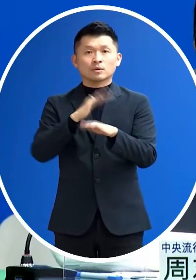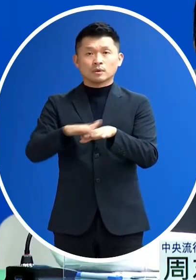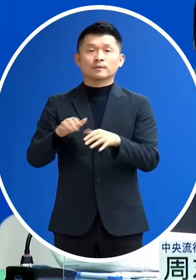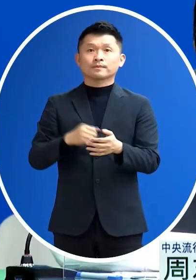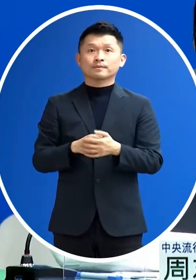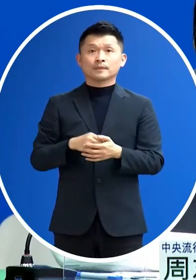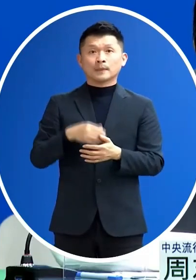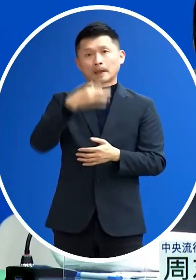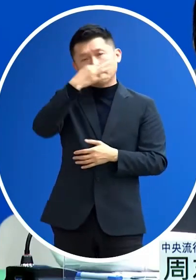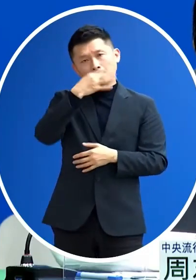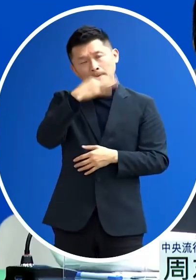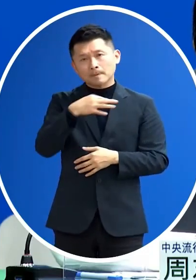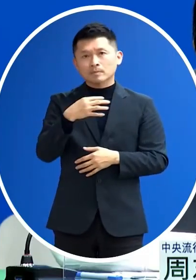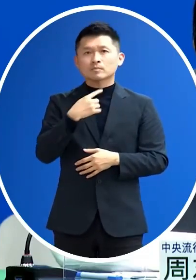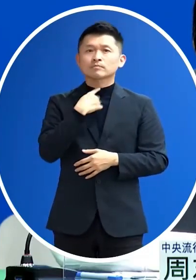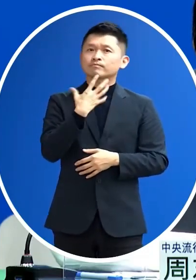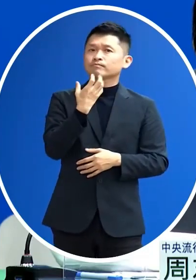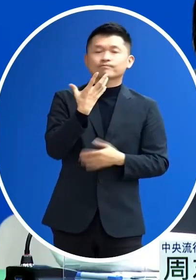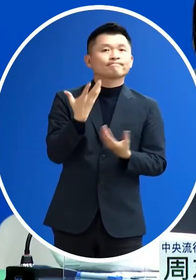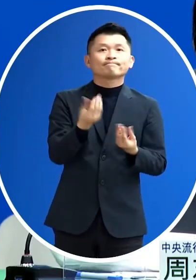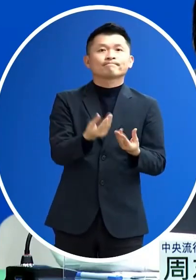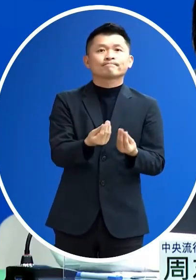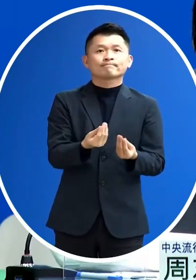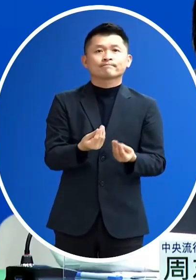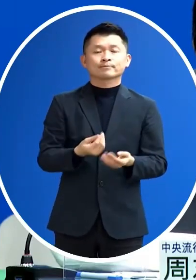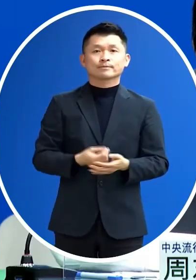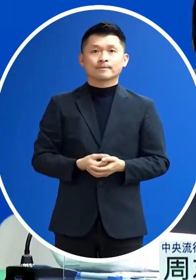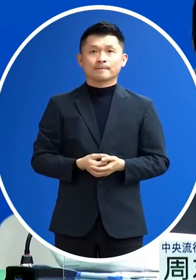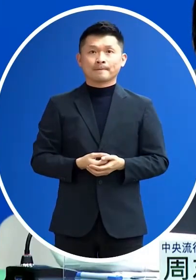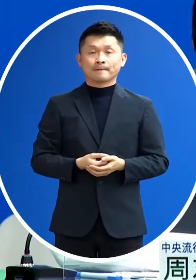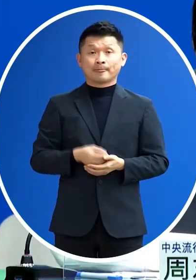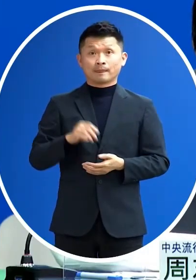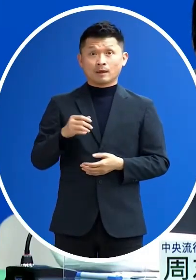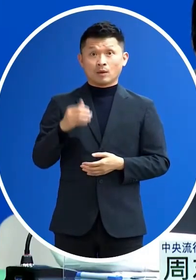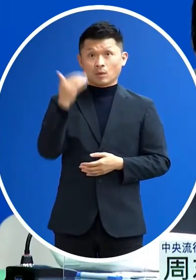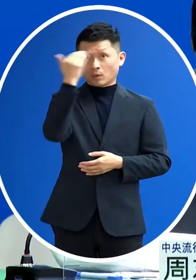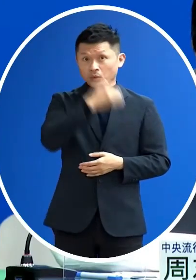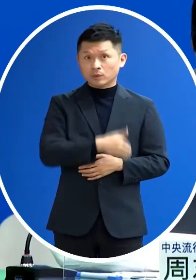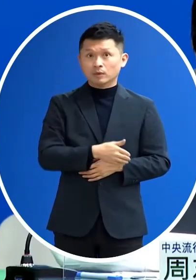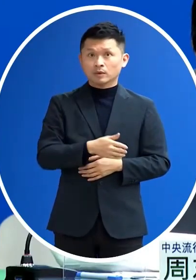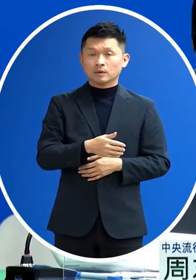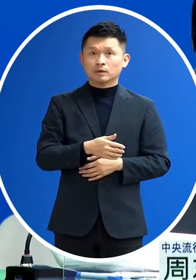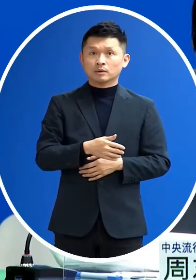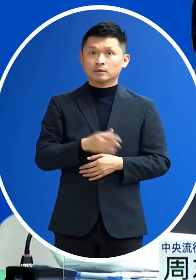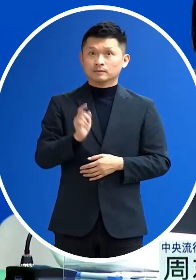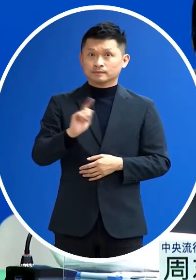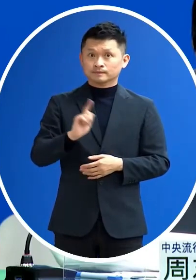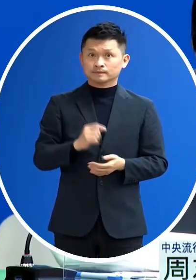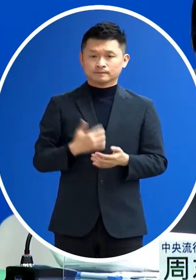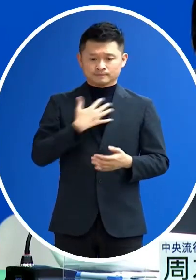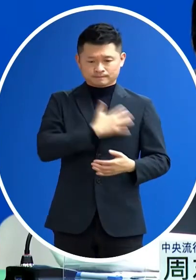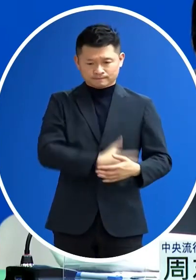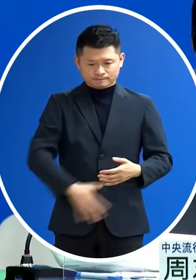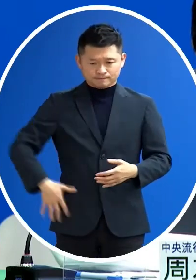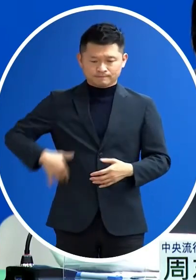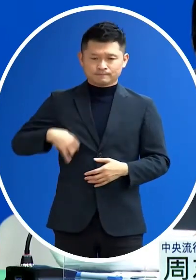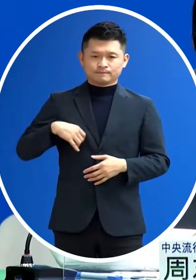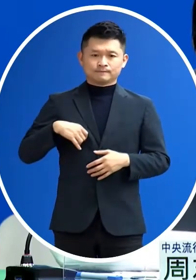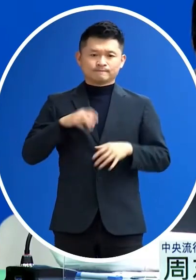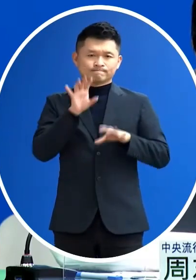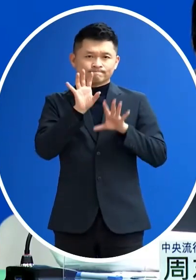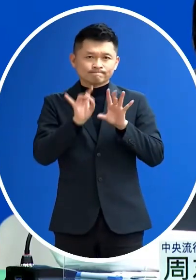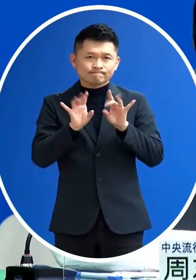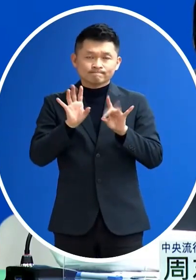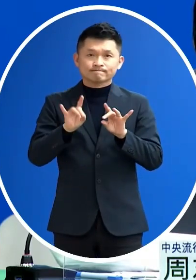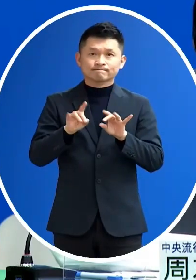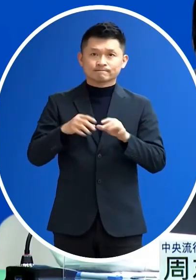明显的这种流鼻水。喉咙痛等等这些情形，但是很快会演变到就是说全身的一些黏膜或器